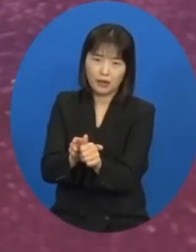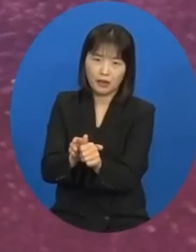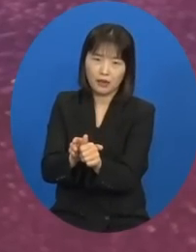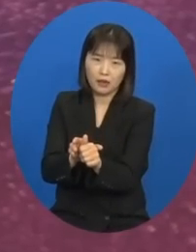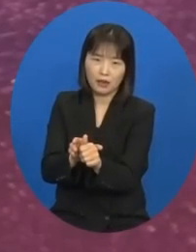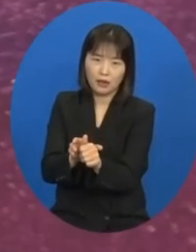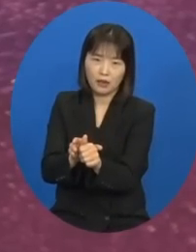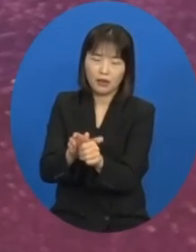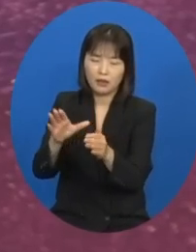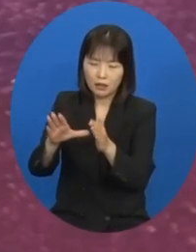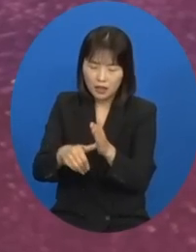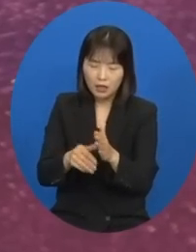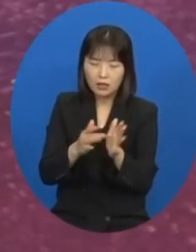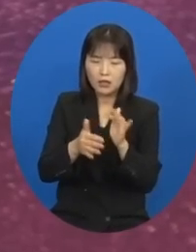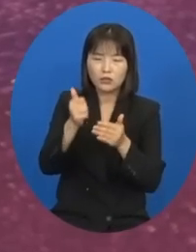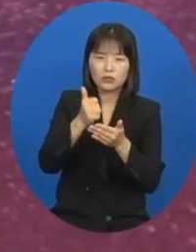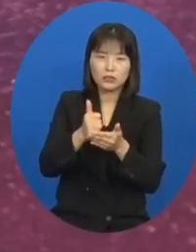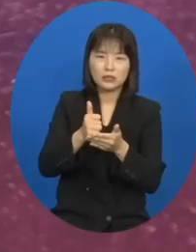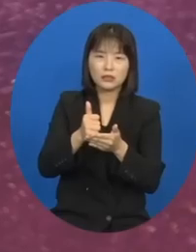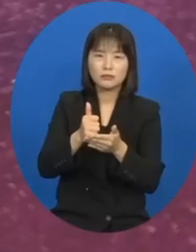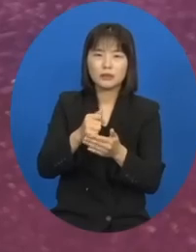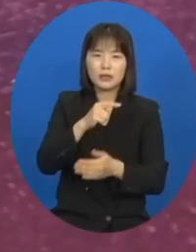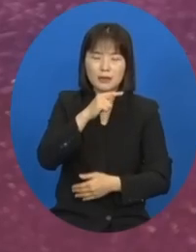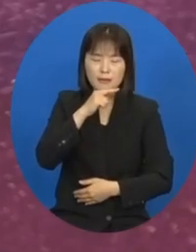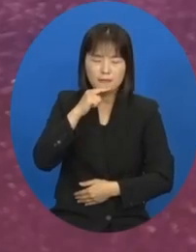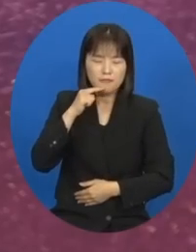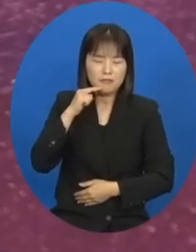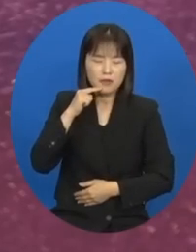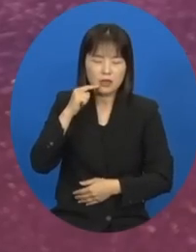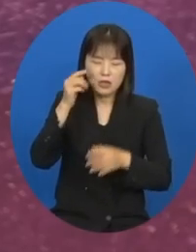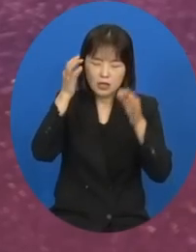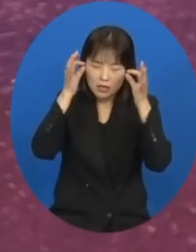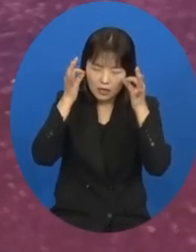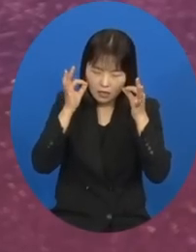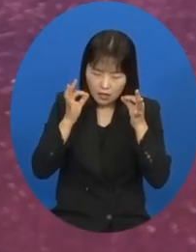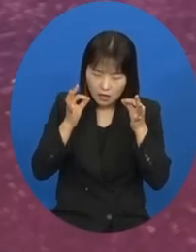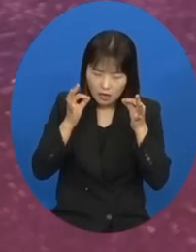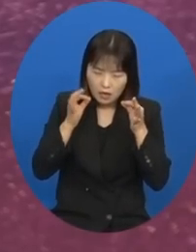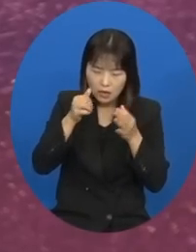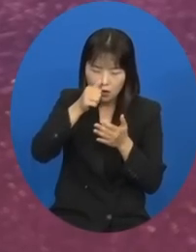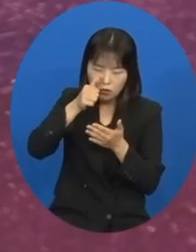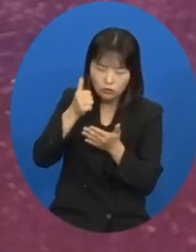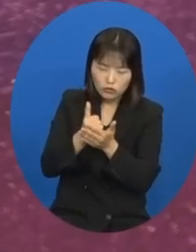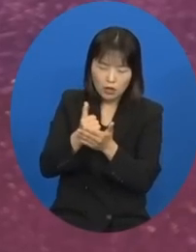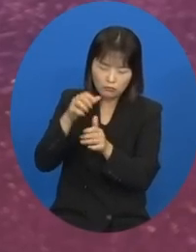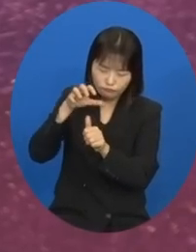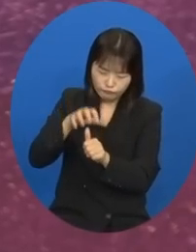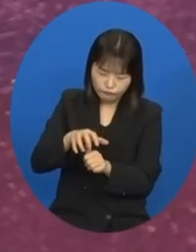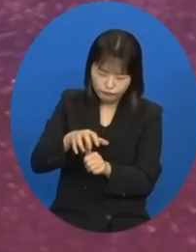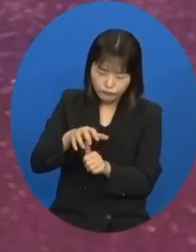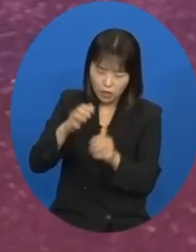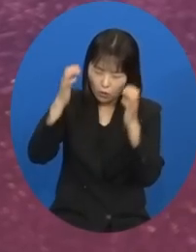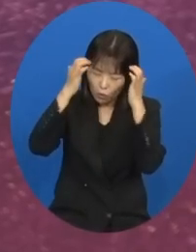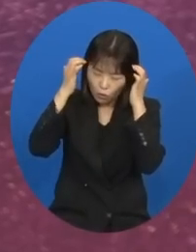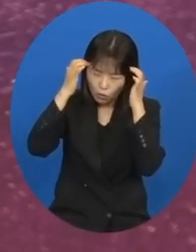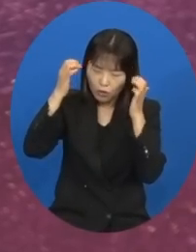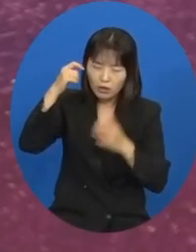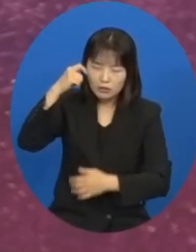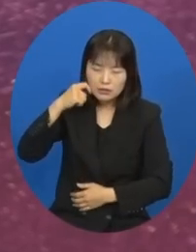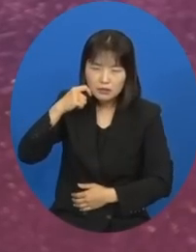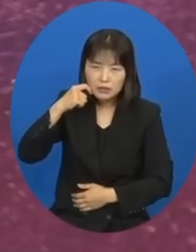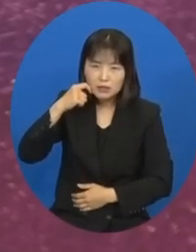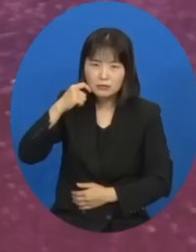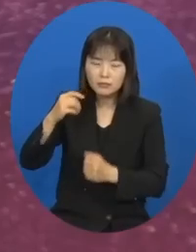피눈물이 흐르시고 피땀이 흐르시고 죄로 인한 그 중압감 고통으로 인한 중압감 그 가운데